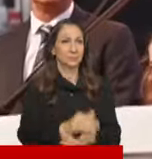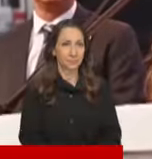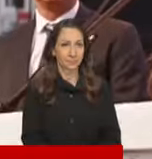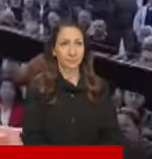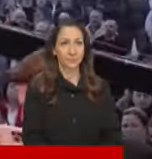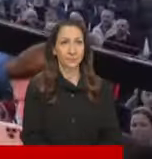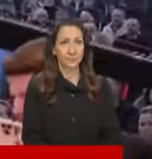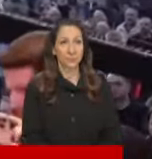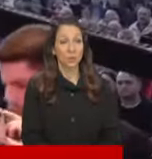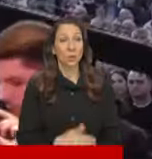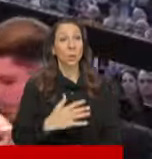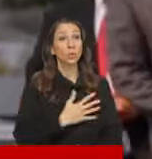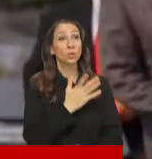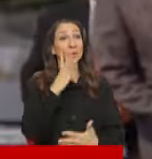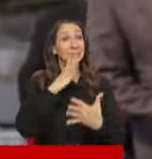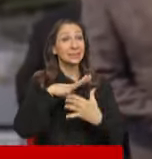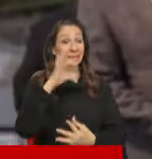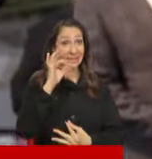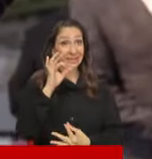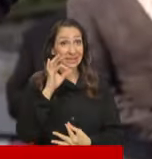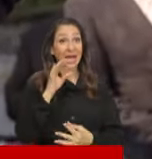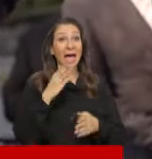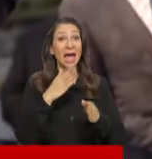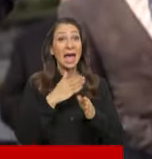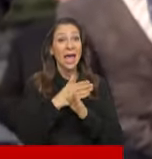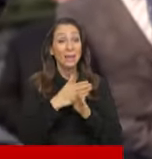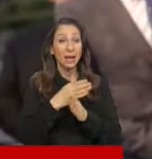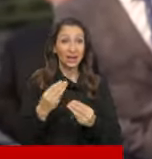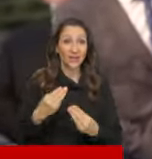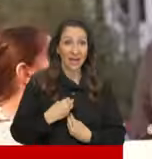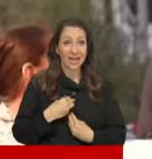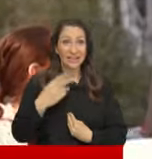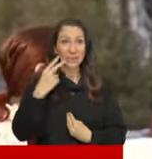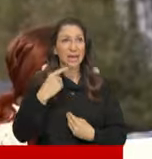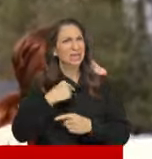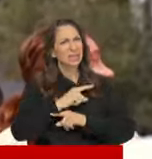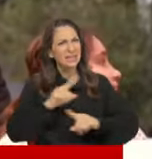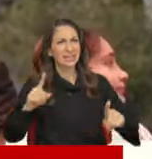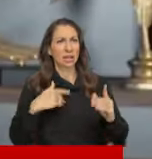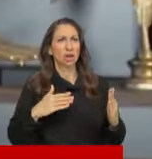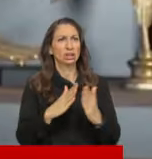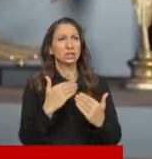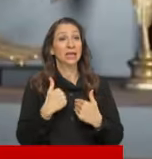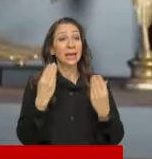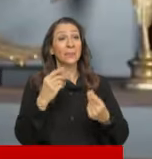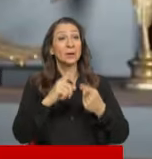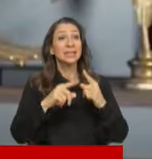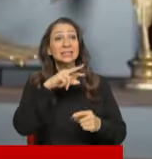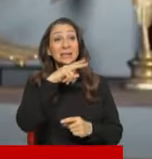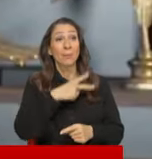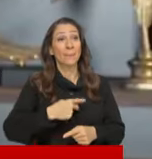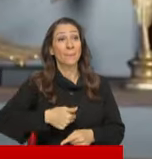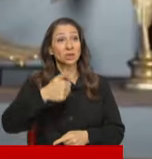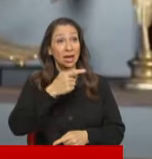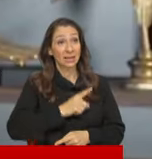diyim onurlu bir insanın ekmekle terbiye edilmesine şiddetle karşı çıkıyor iyi Parti İskenderun